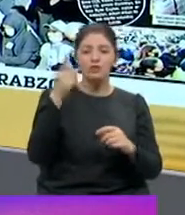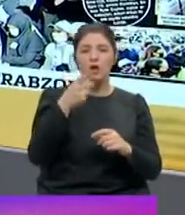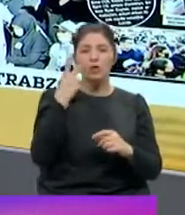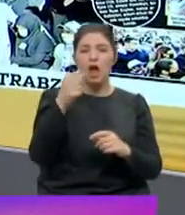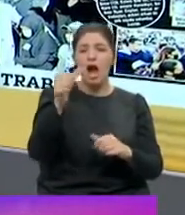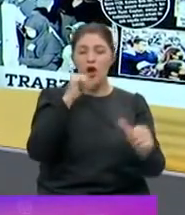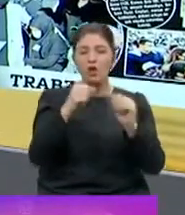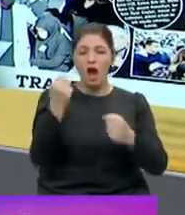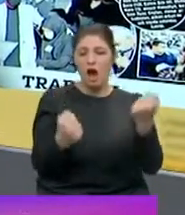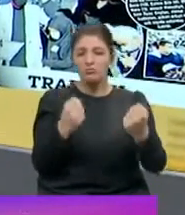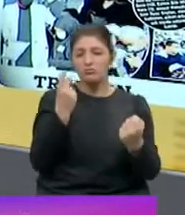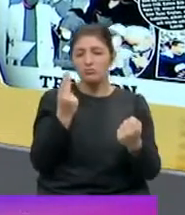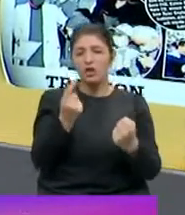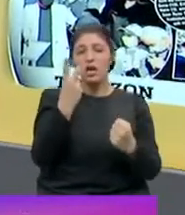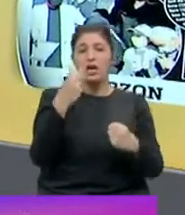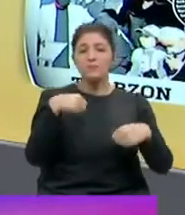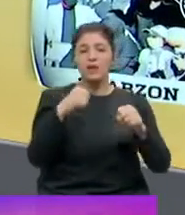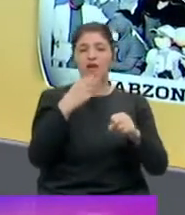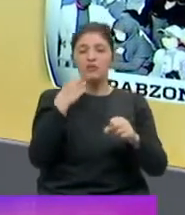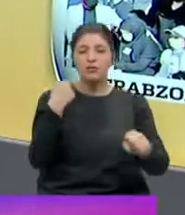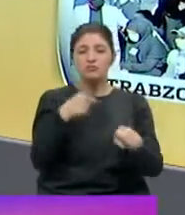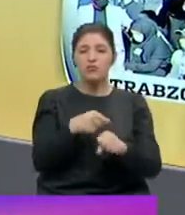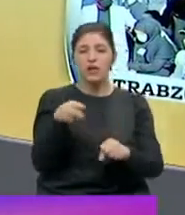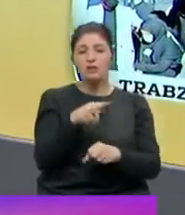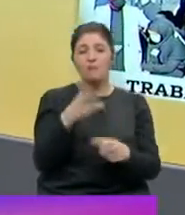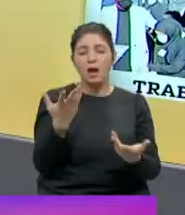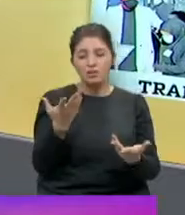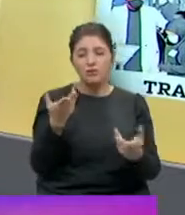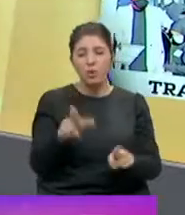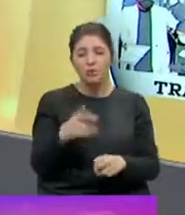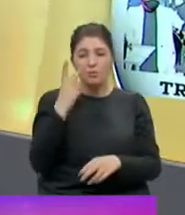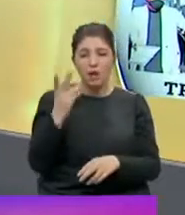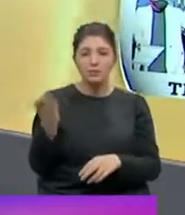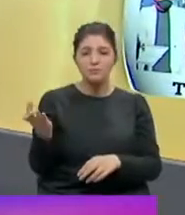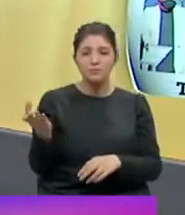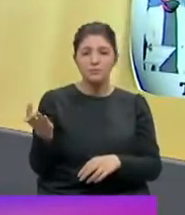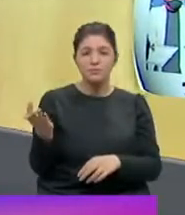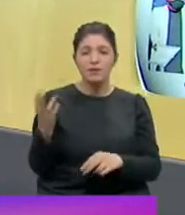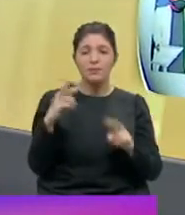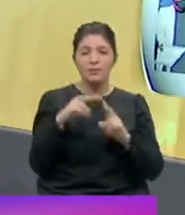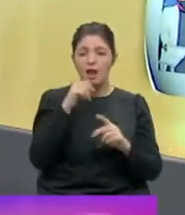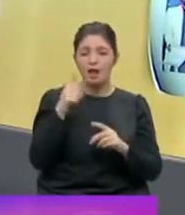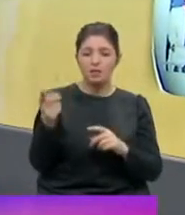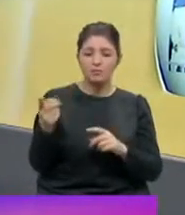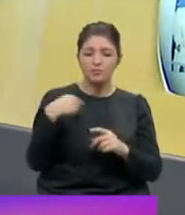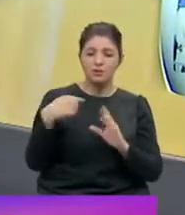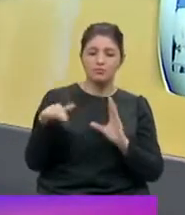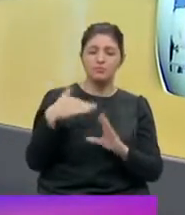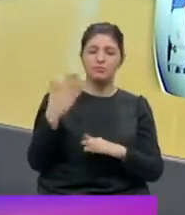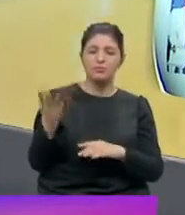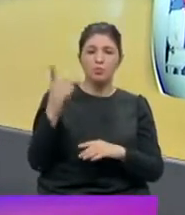Antalya Alanya Karayolu'nda iki bisikletli gence çarptı ve ikisi de maalesef öldü. İşte bakın. Mehmet Ali Dim bize bilgi veriyor bu